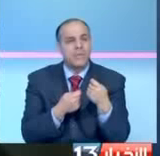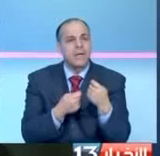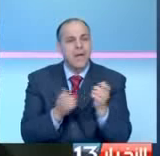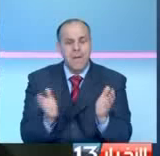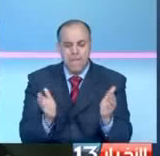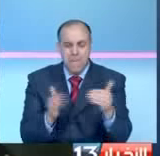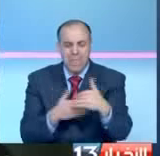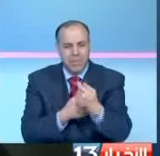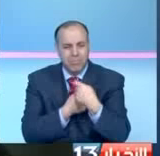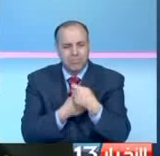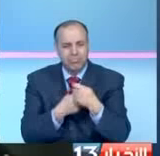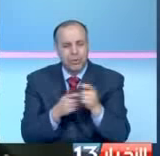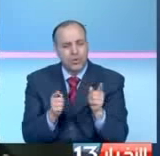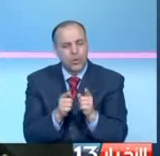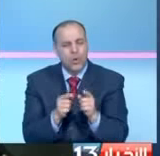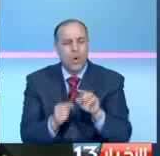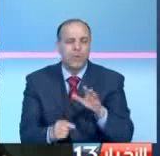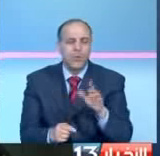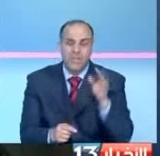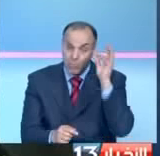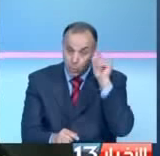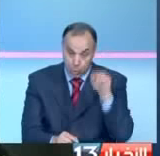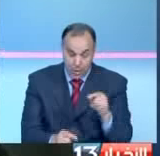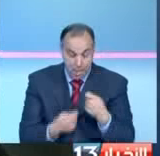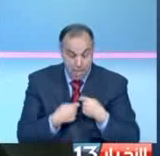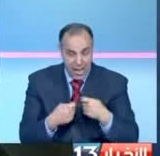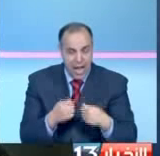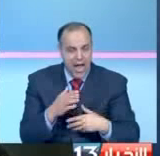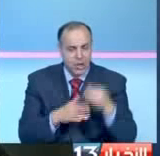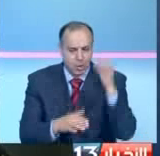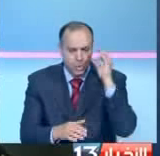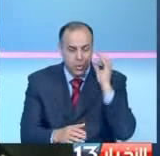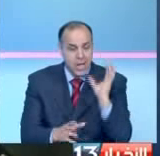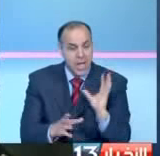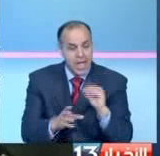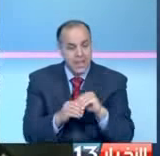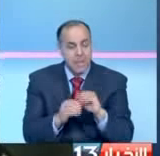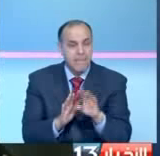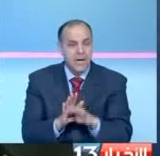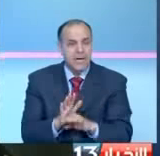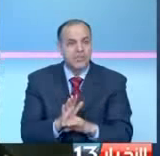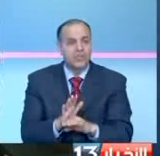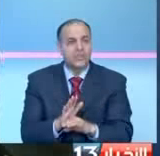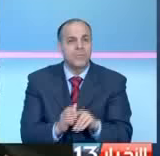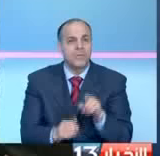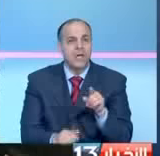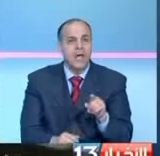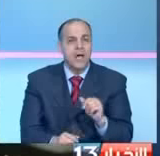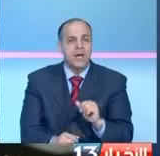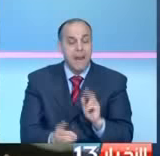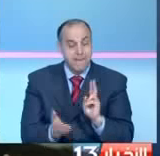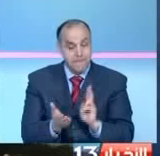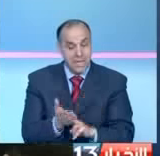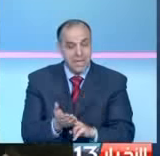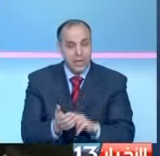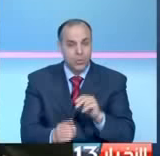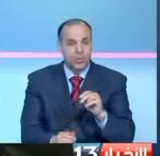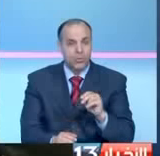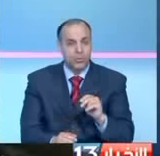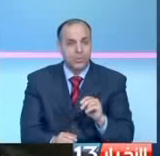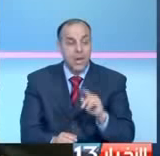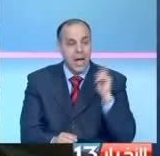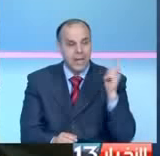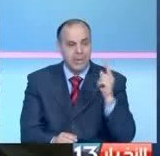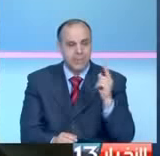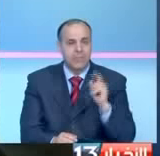بضائع المؤسسات الصغرى والمتوسطة في تونس، وهذا بانضمام إلى منظومة تم تطويرها عن طريق البريد